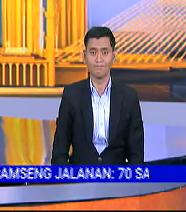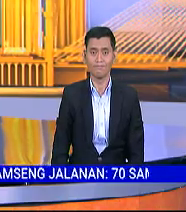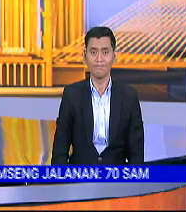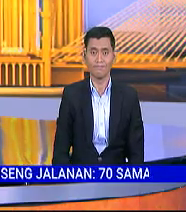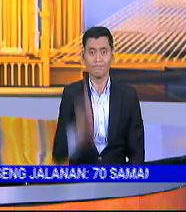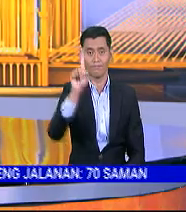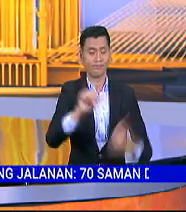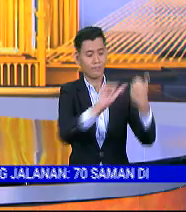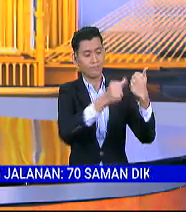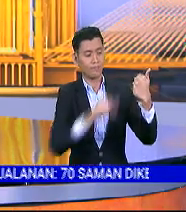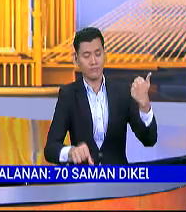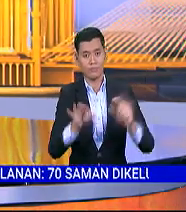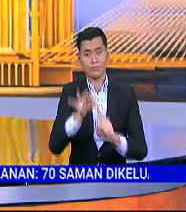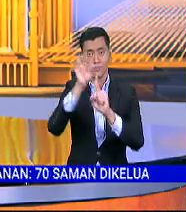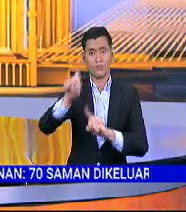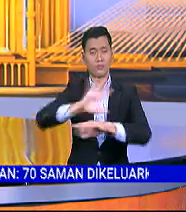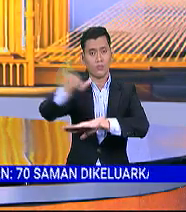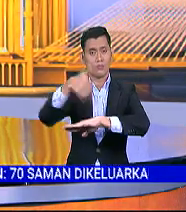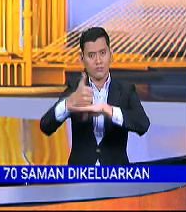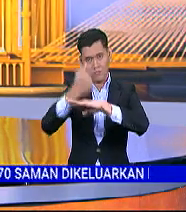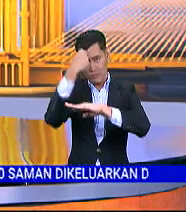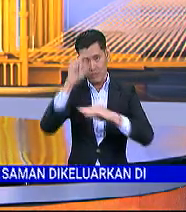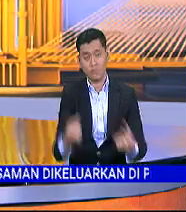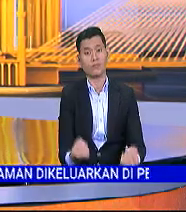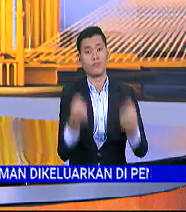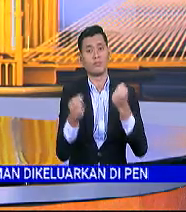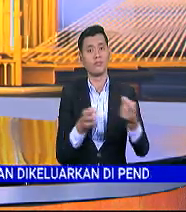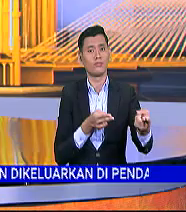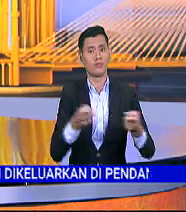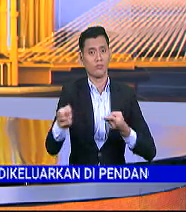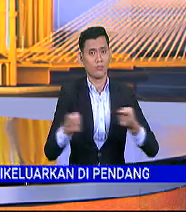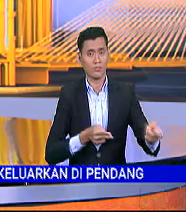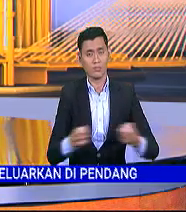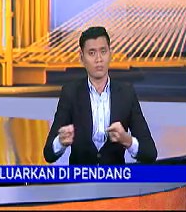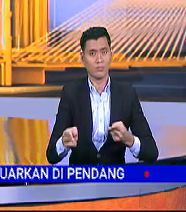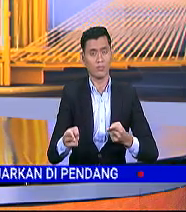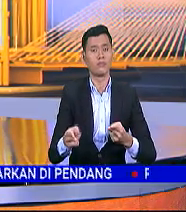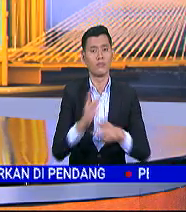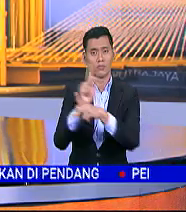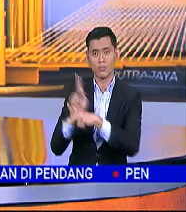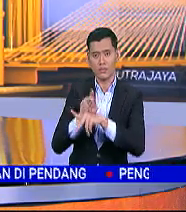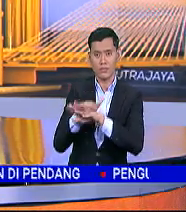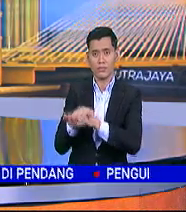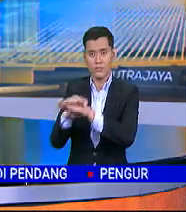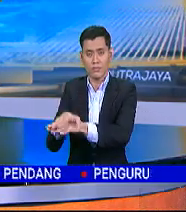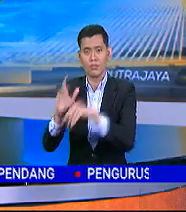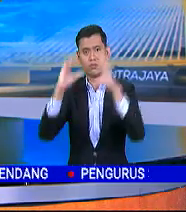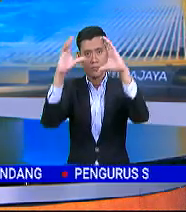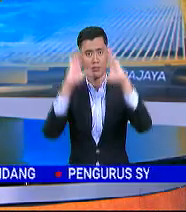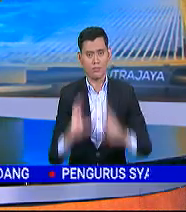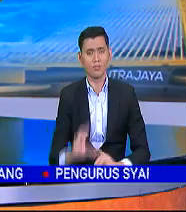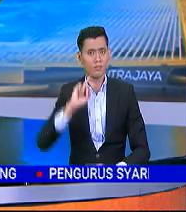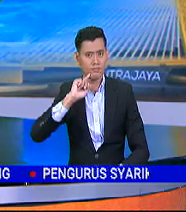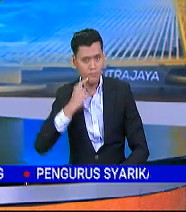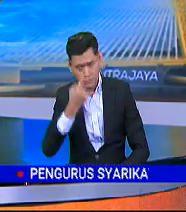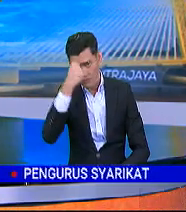Satu jawatankuasa khas perlu ditubuhkan untuk memperkasa usaha konservasi penyu secara lebih serius demi menyelamatkan